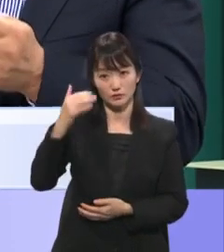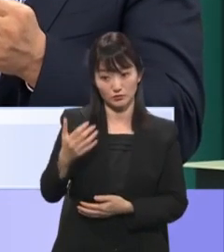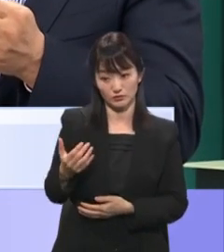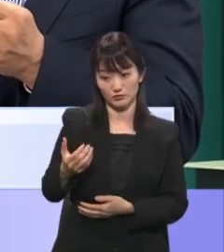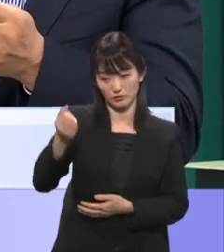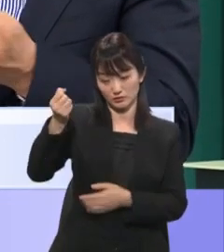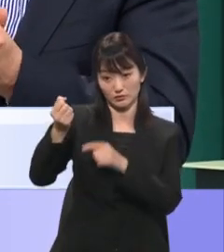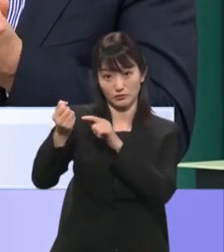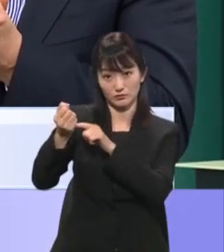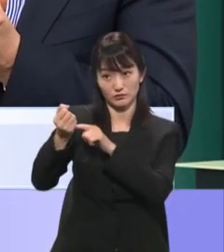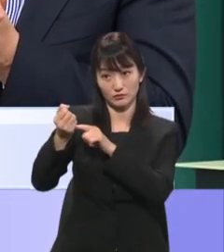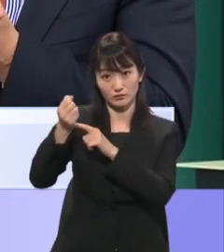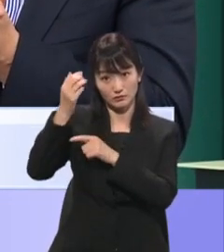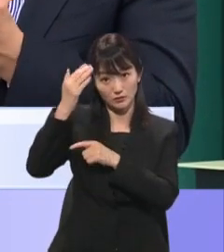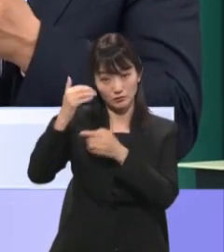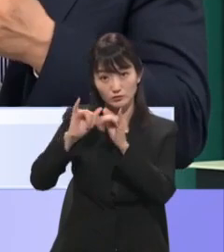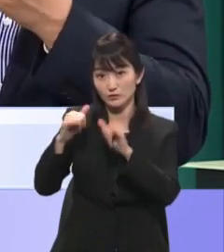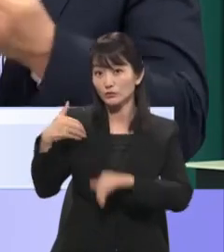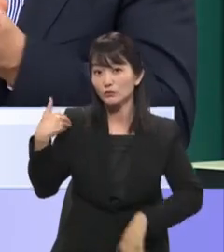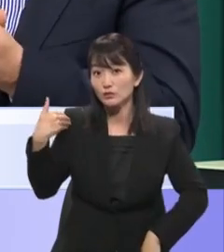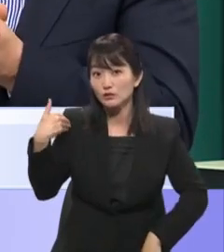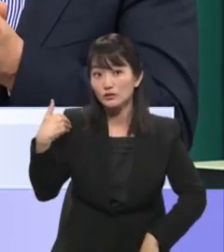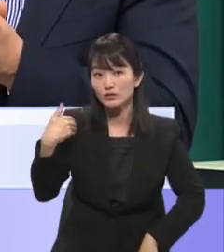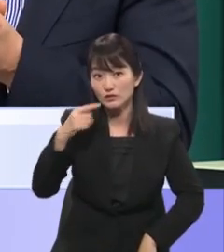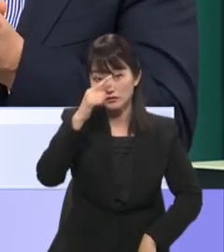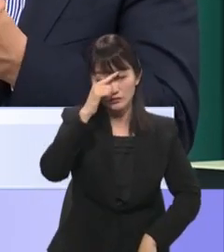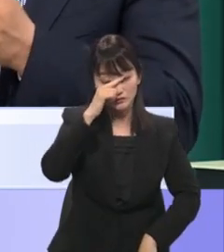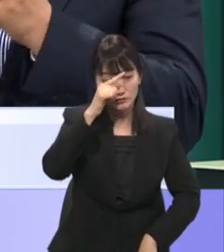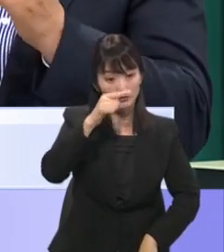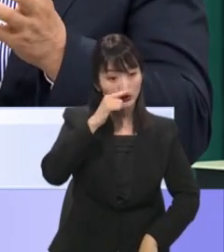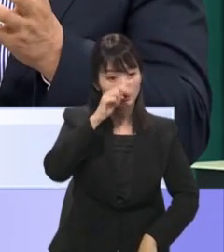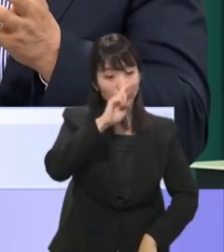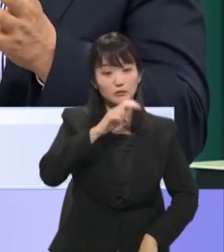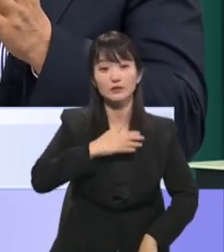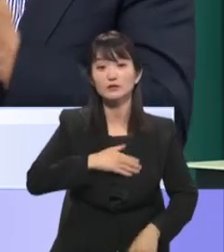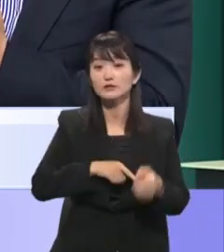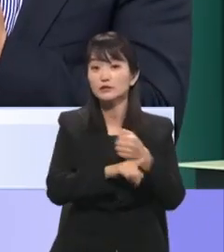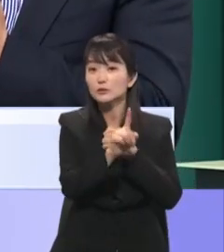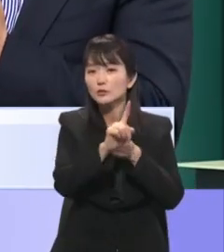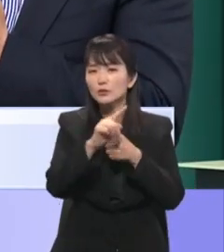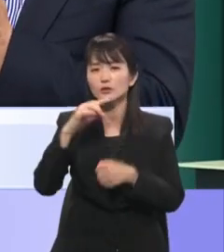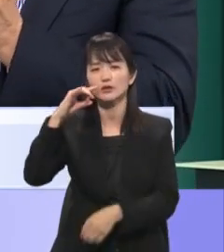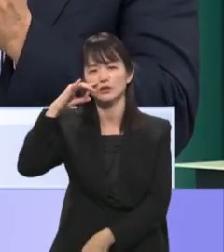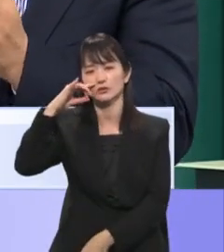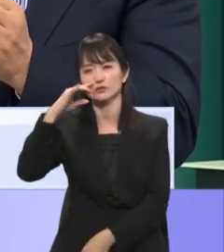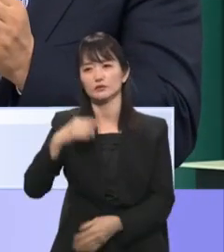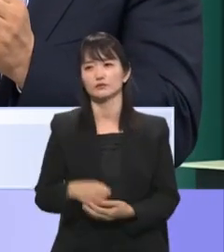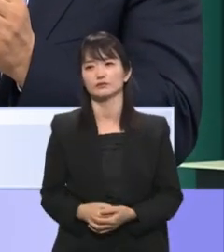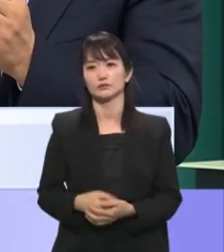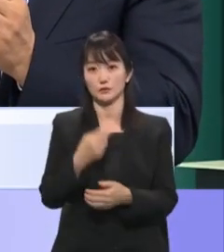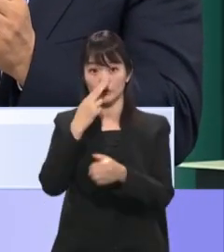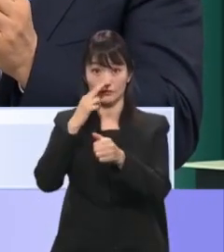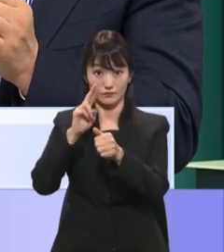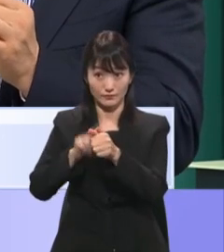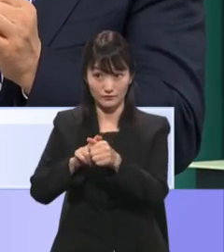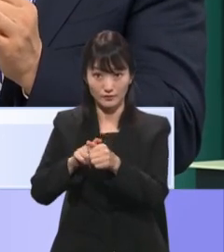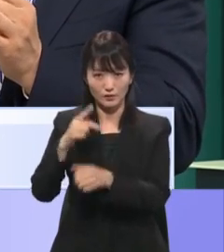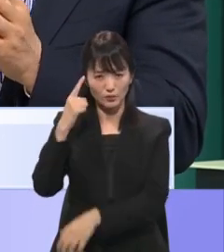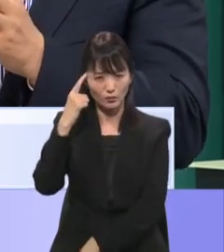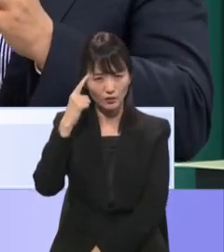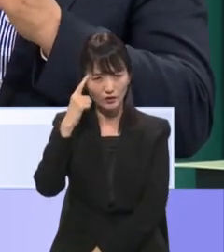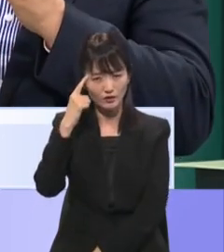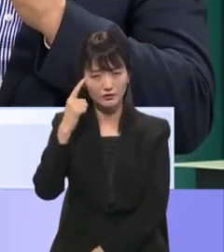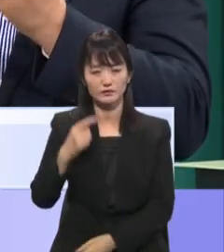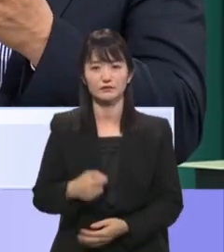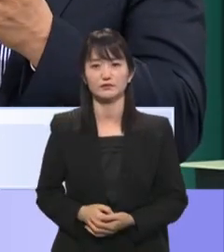불구하고 왜 우리는 모르고 있을까? 아. 서양음악만 알고 있을까? 아. 그런 거에 대한 호기심, 도전, 왜 그럴까?